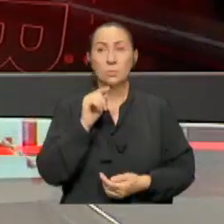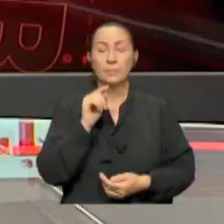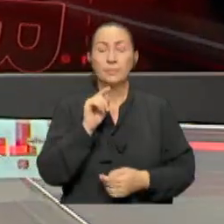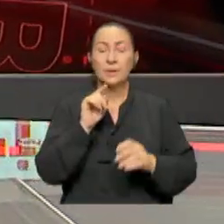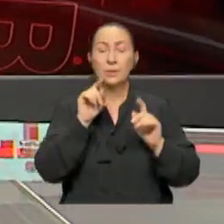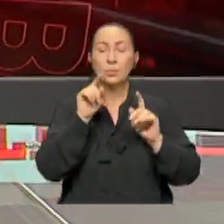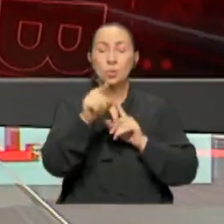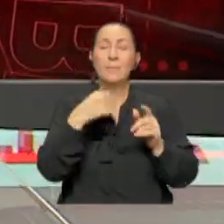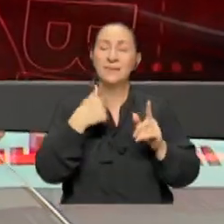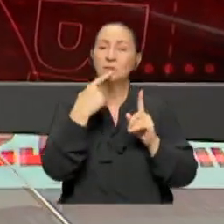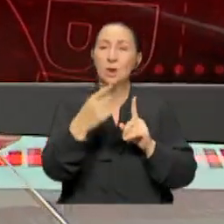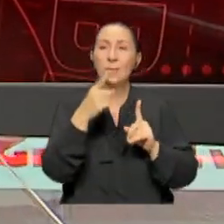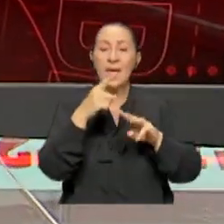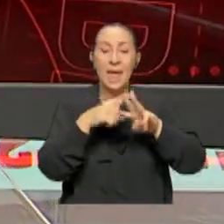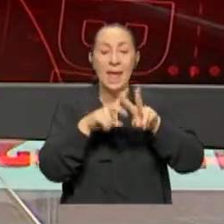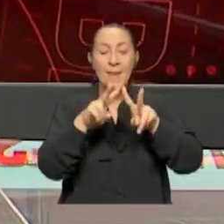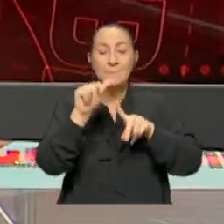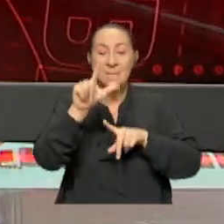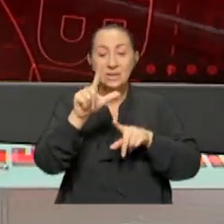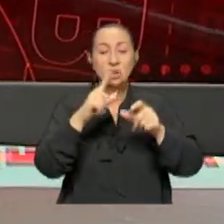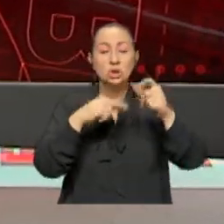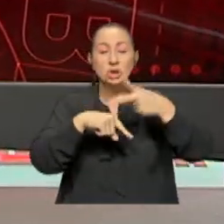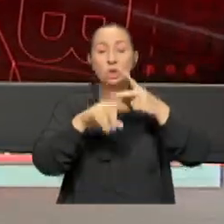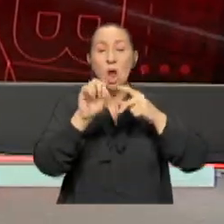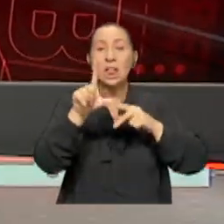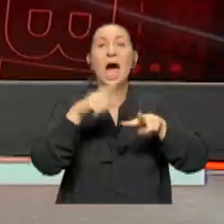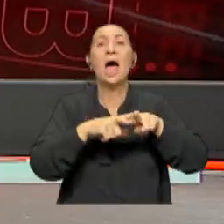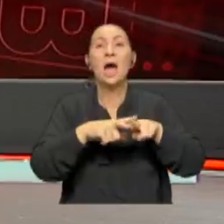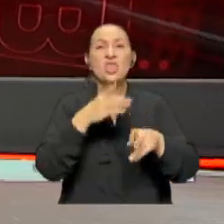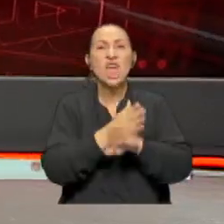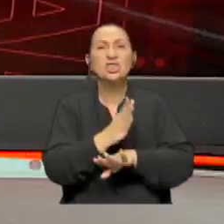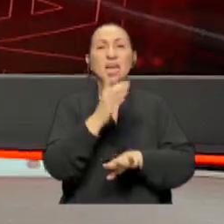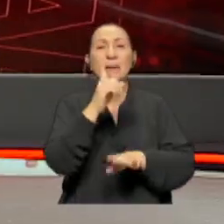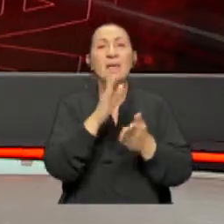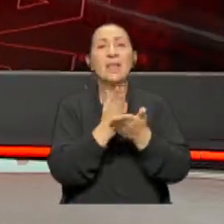Bunu ben size söyleyeyim. Bakın, Emil Zola'nın Gerçek diye bir kitabı var. Okuyun.